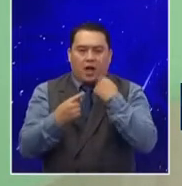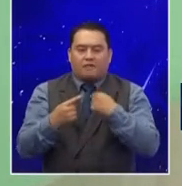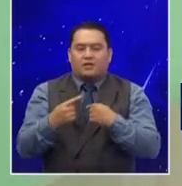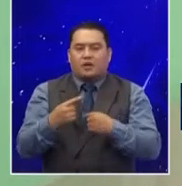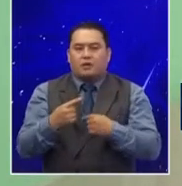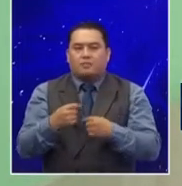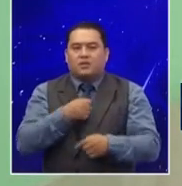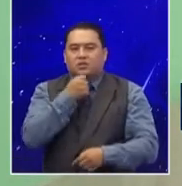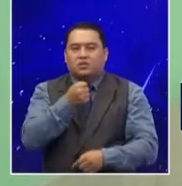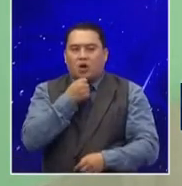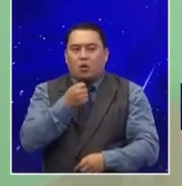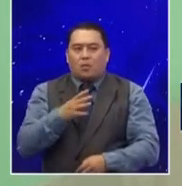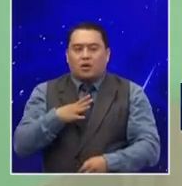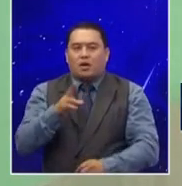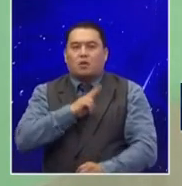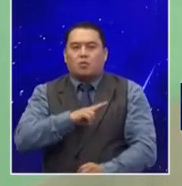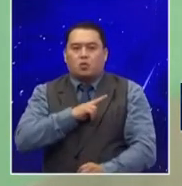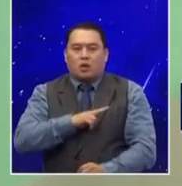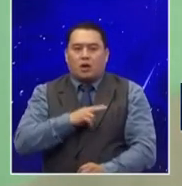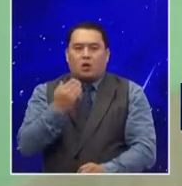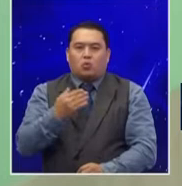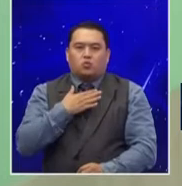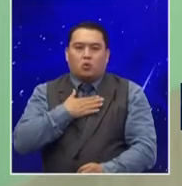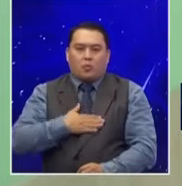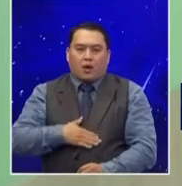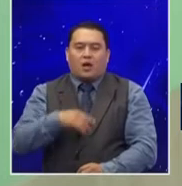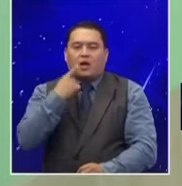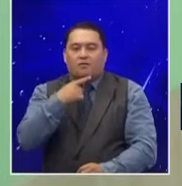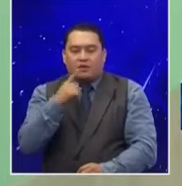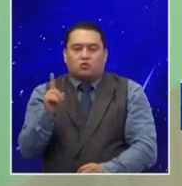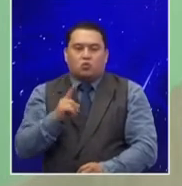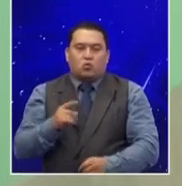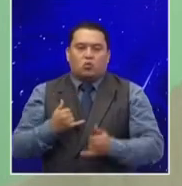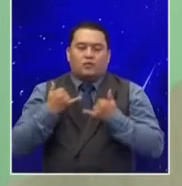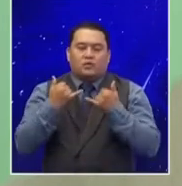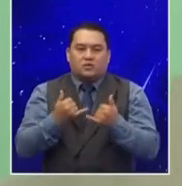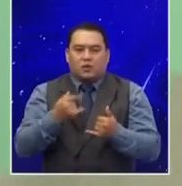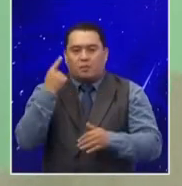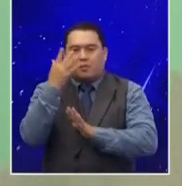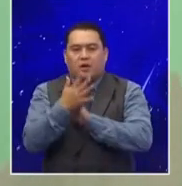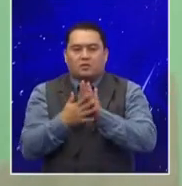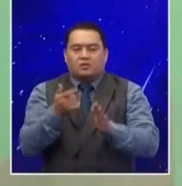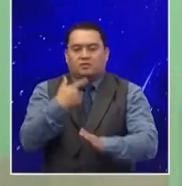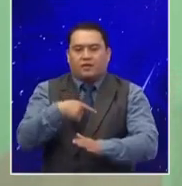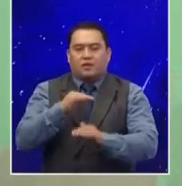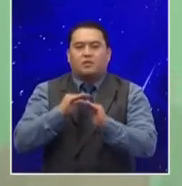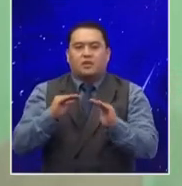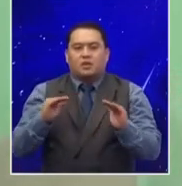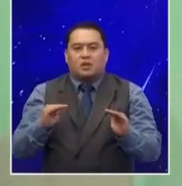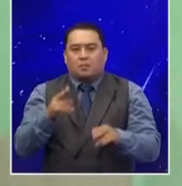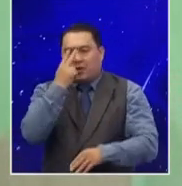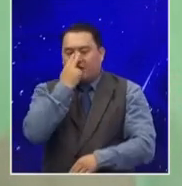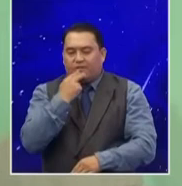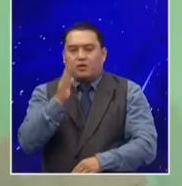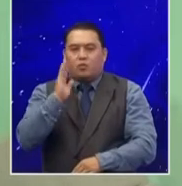которые постарше, по сколько лет, которые работали. Они успокаивали, говорили, относись к ним как к своим детям, и